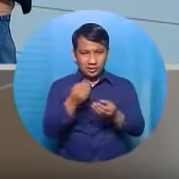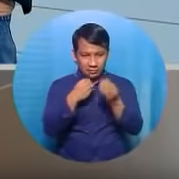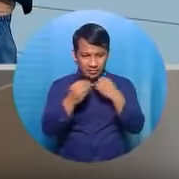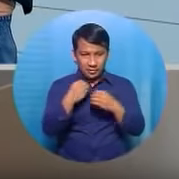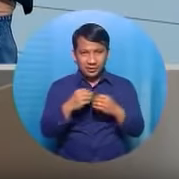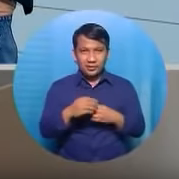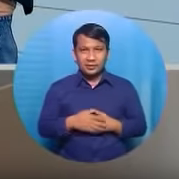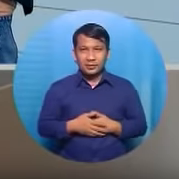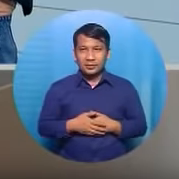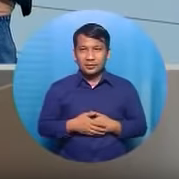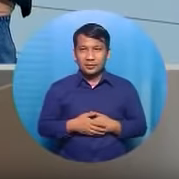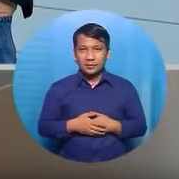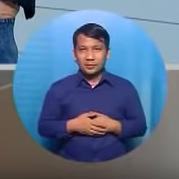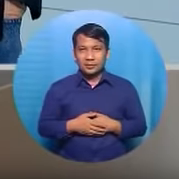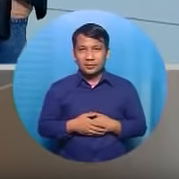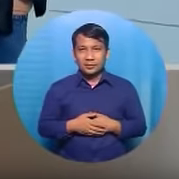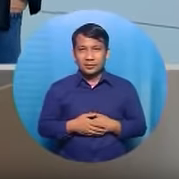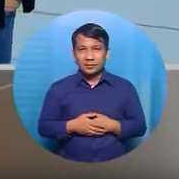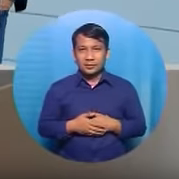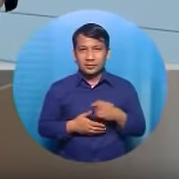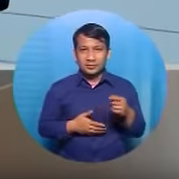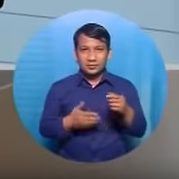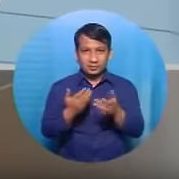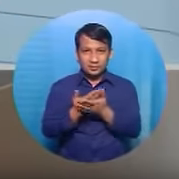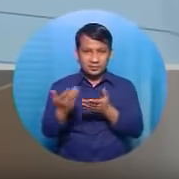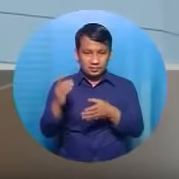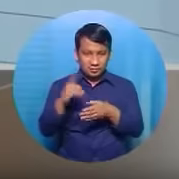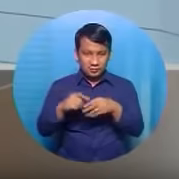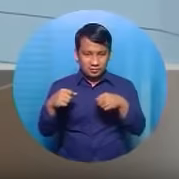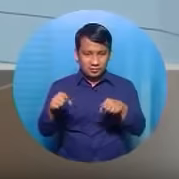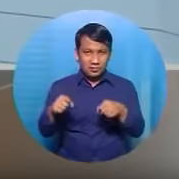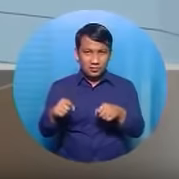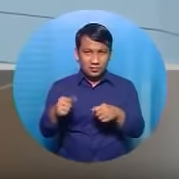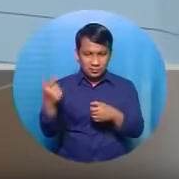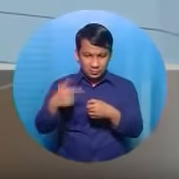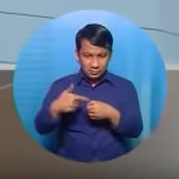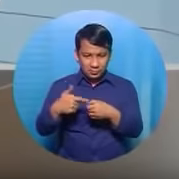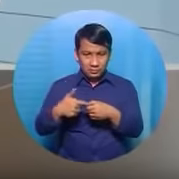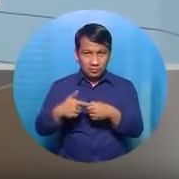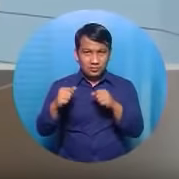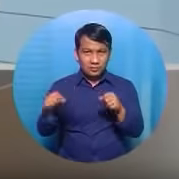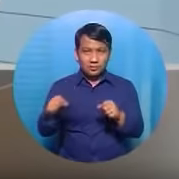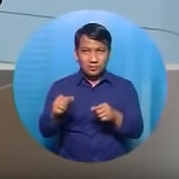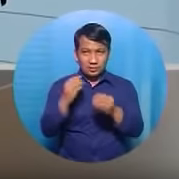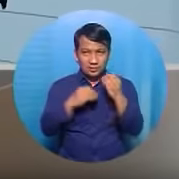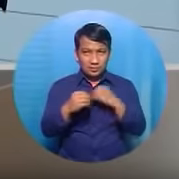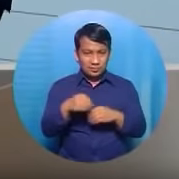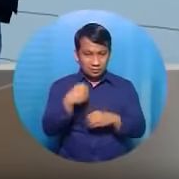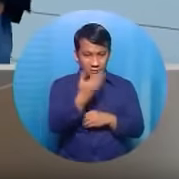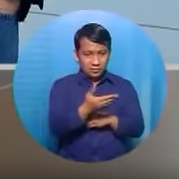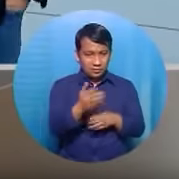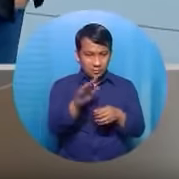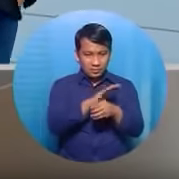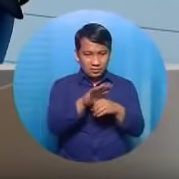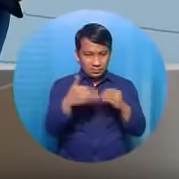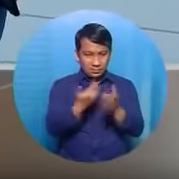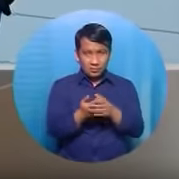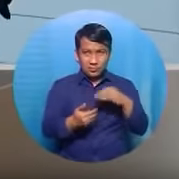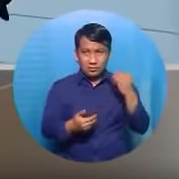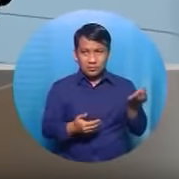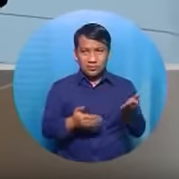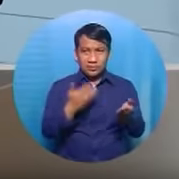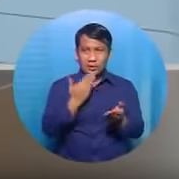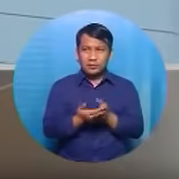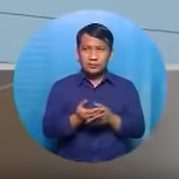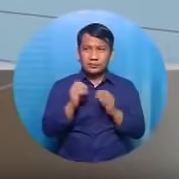lang at saka panggas ng motor. Ah, so gas lang sa pagkain ang kinukuha mo para sa'yo tapos buong buo binibigyan kami sis. Very